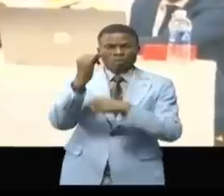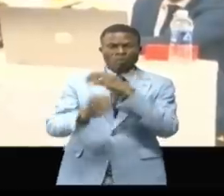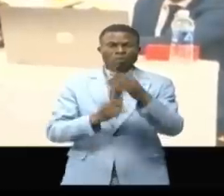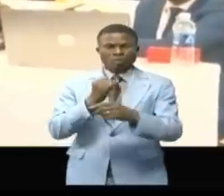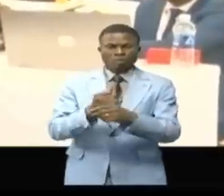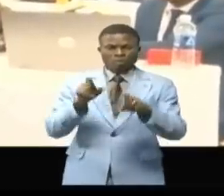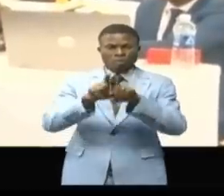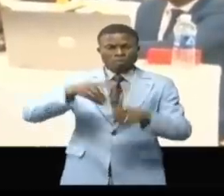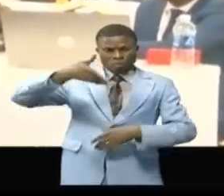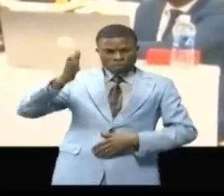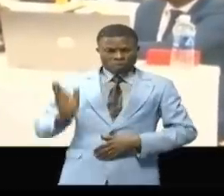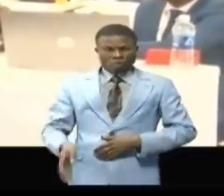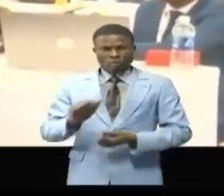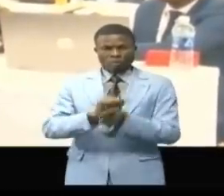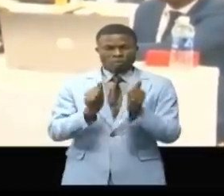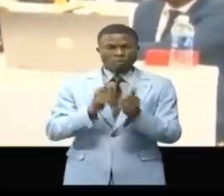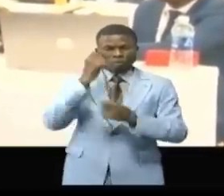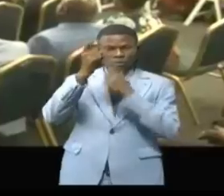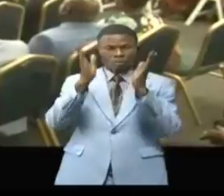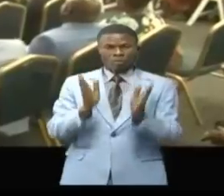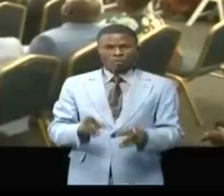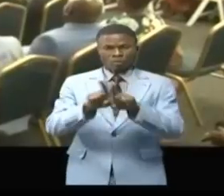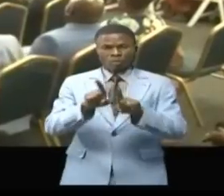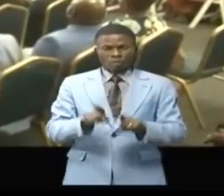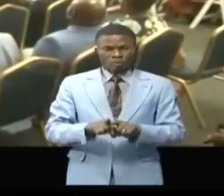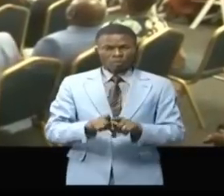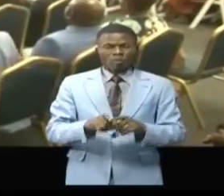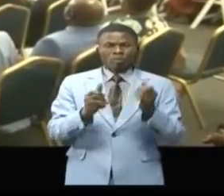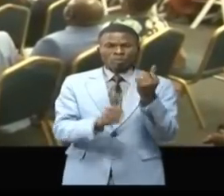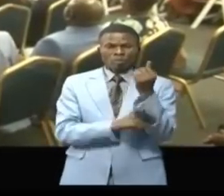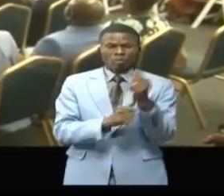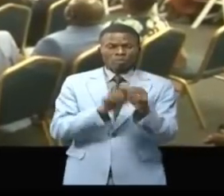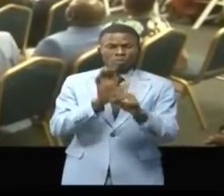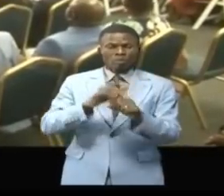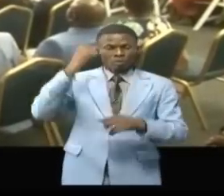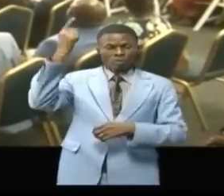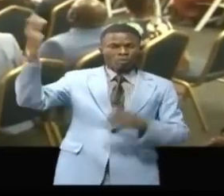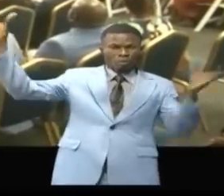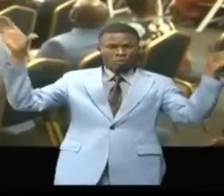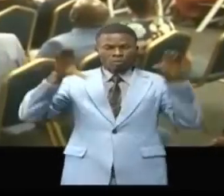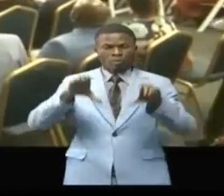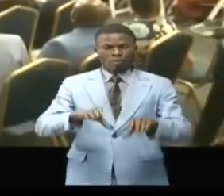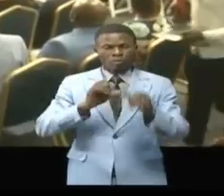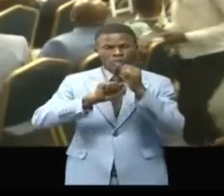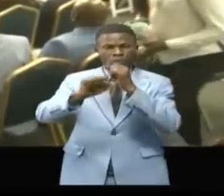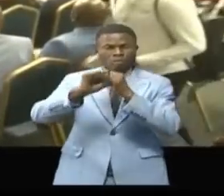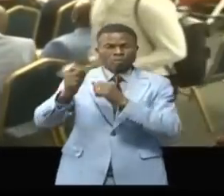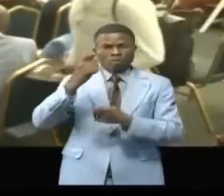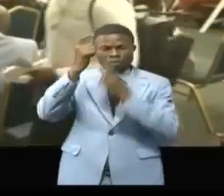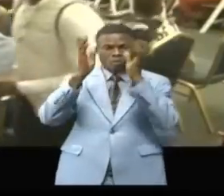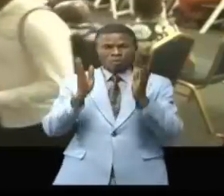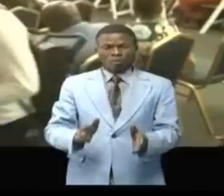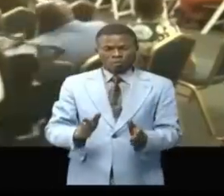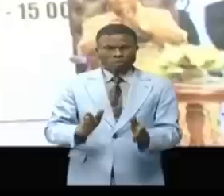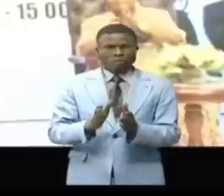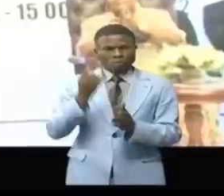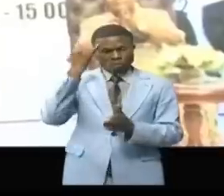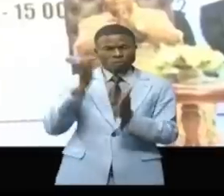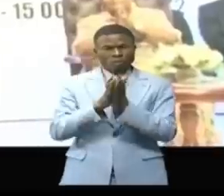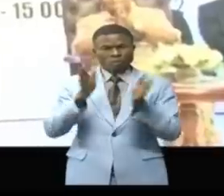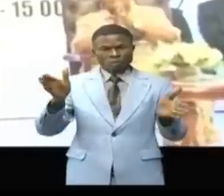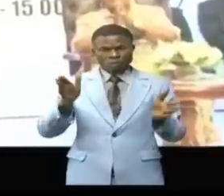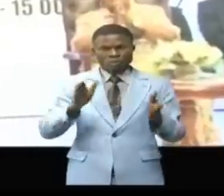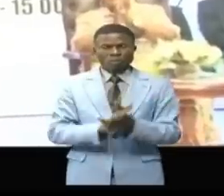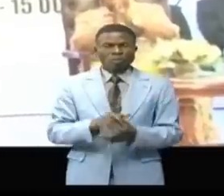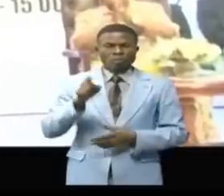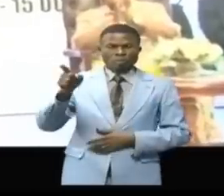et experts du secteur du tourisme, mais aussi de médias venus du monde en vue de la promotion du tourisme dans sa globalité.